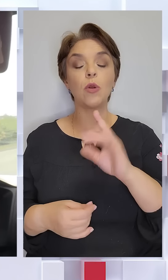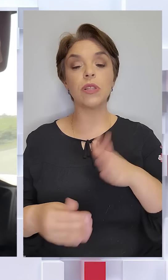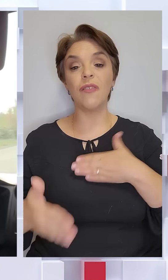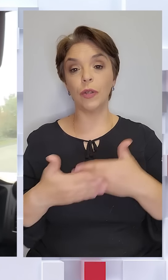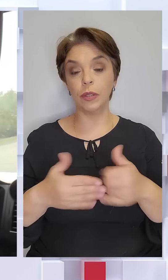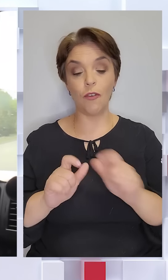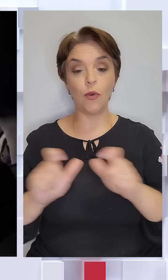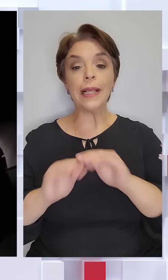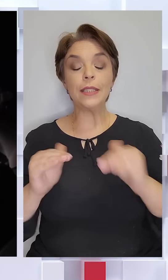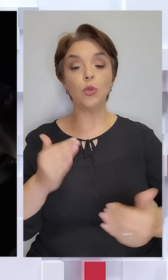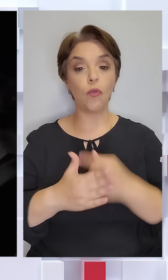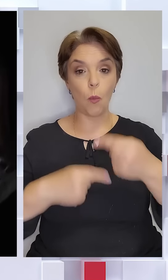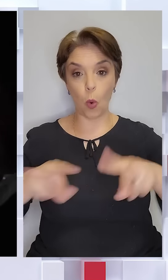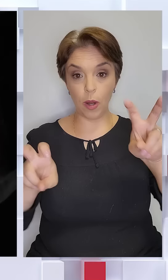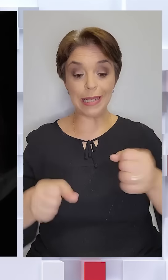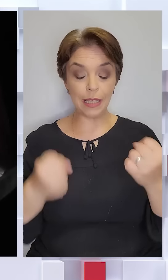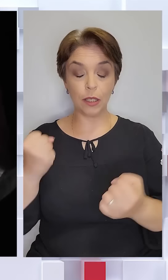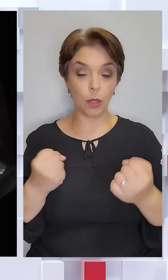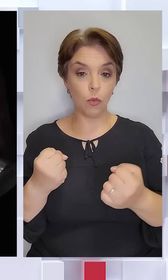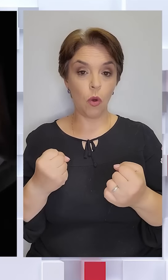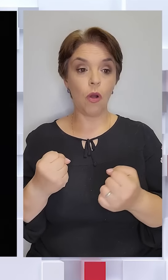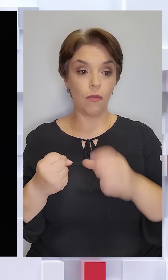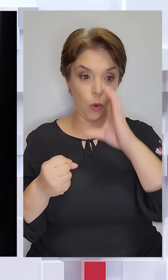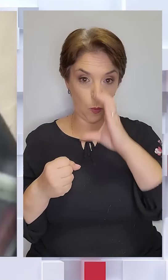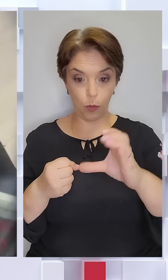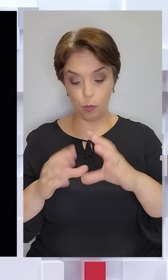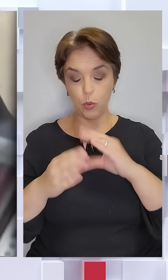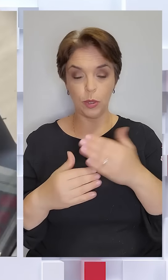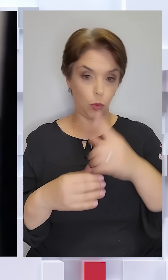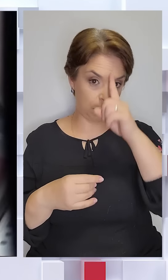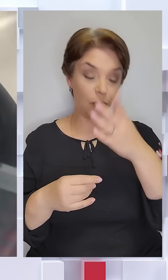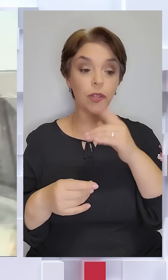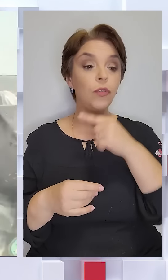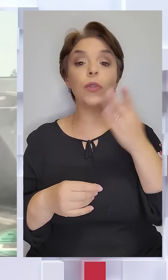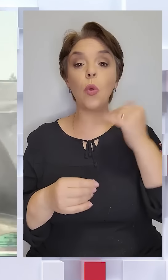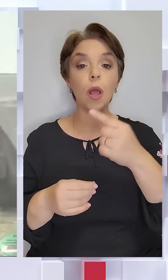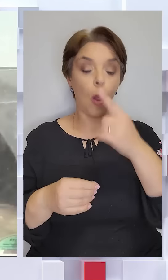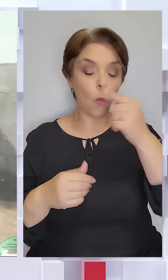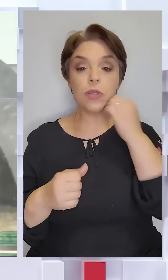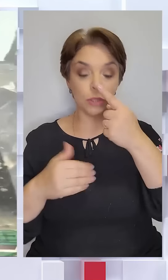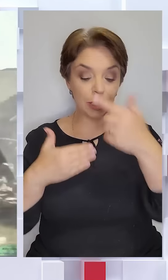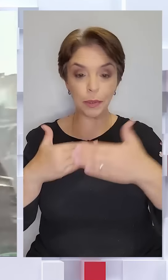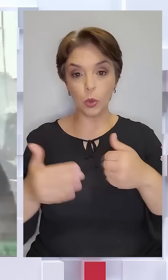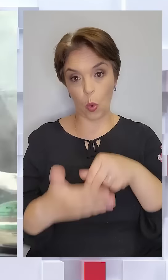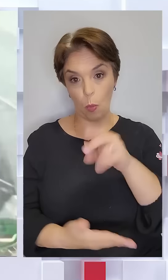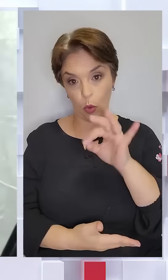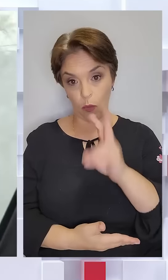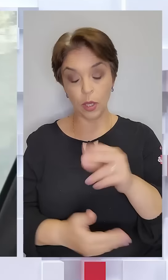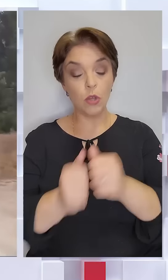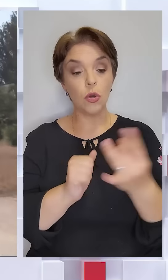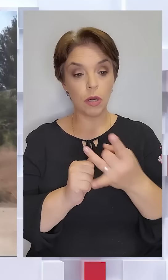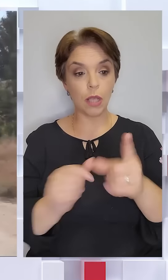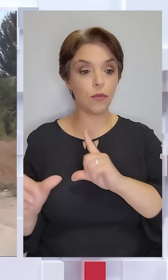благодійного фонду «Діти нового покоління». За кермом броньованого буса понад місяць, відколи московити почали наближатися до Покровська.